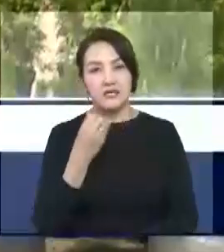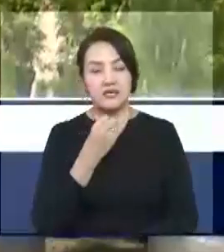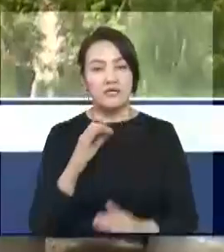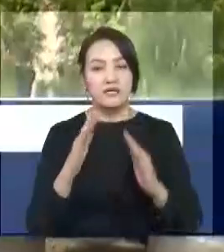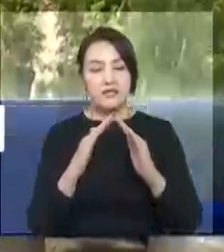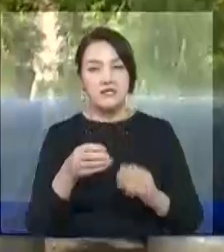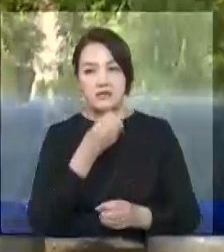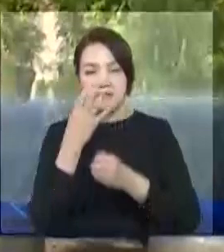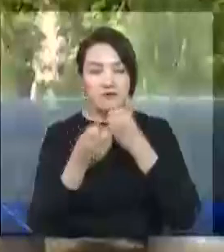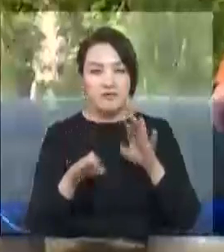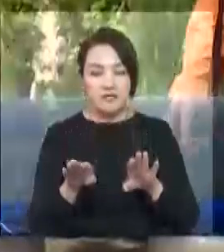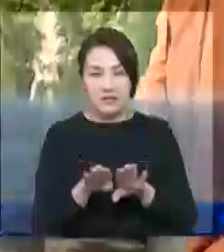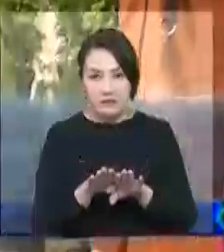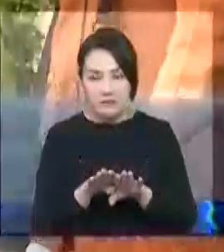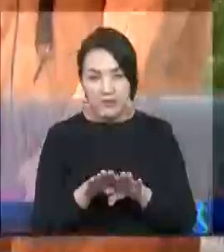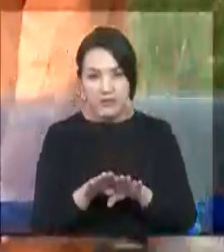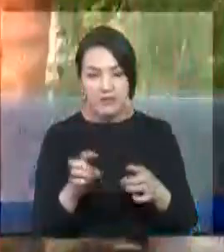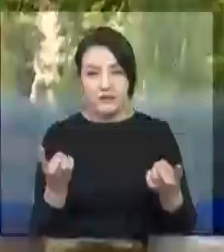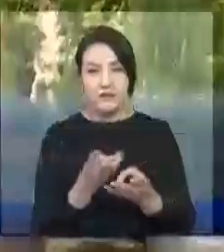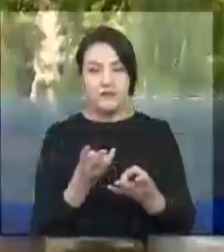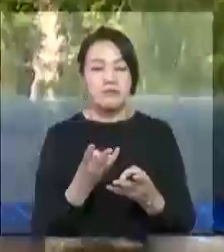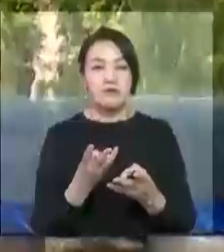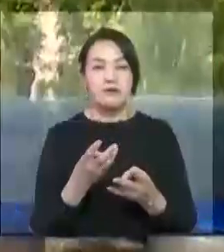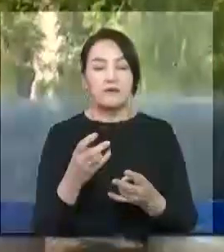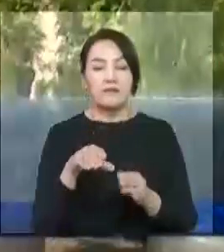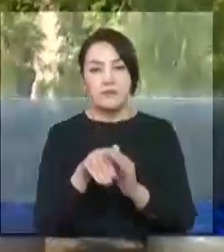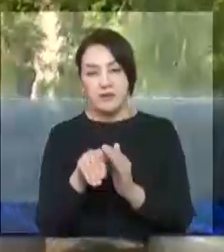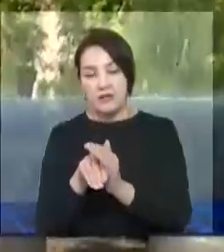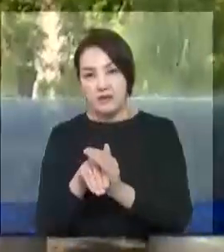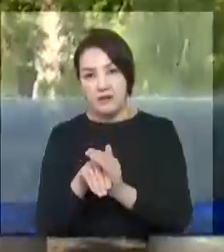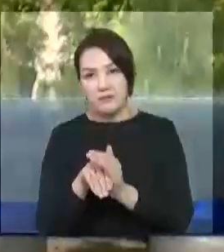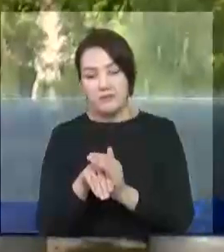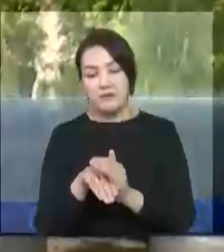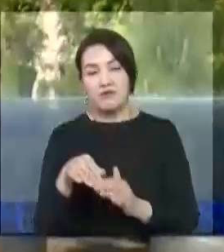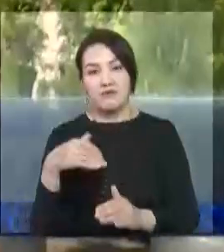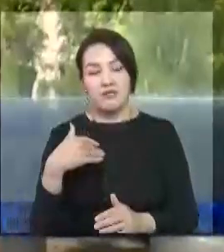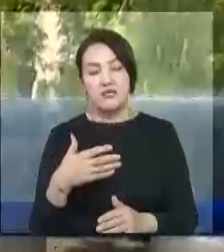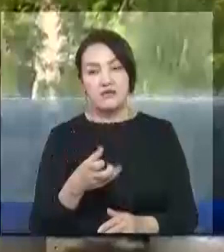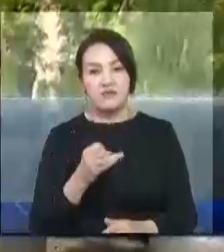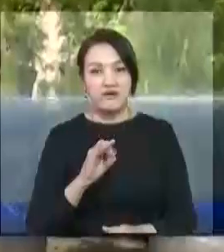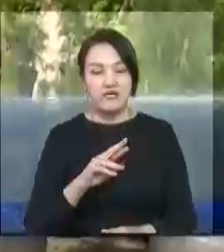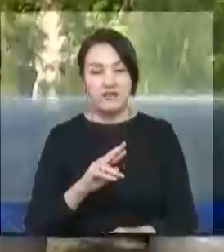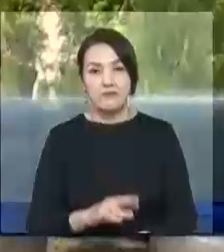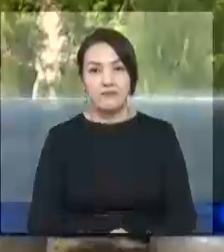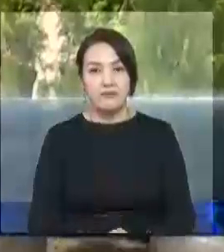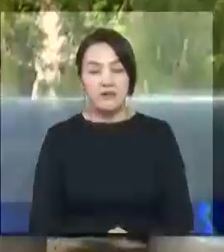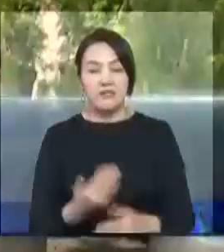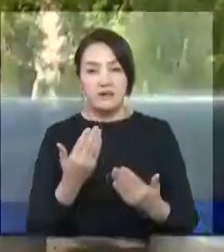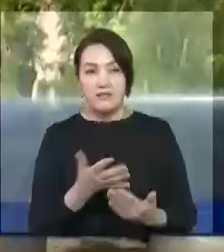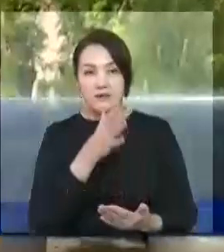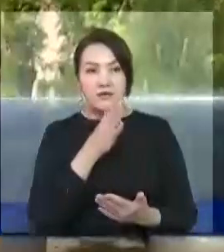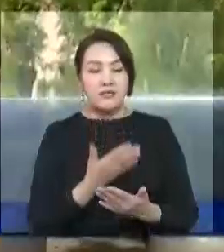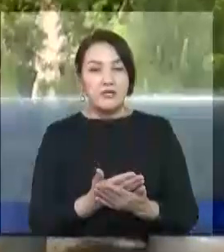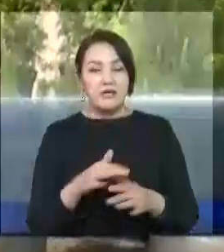также цветы и все необходимые прилегающие инвентарь садовый. В настоящее время